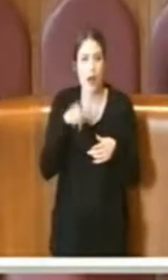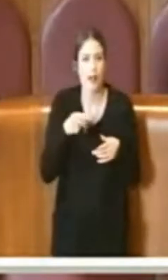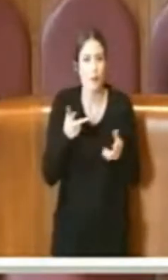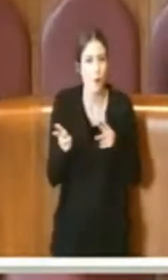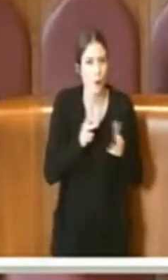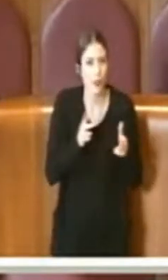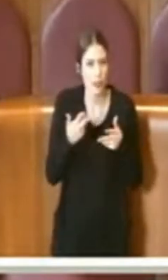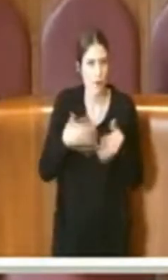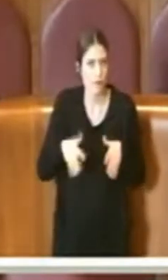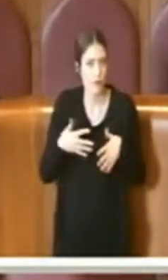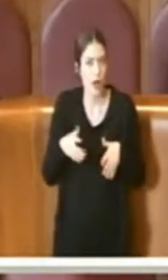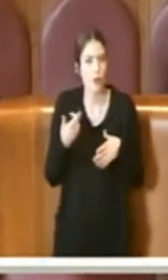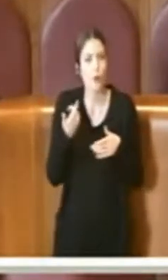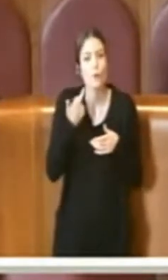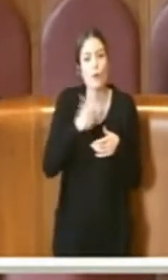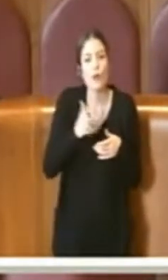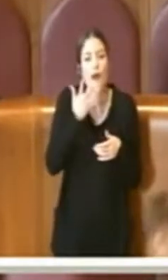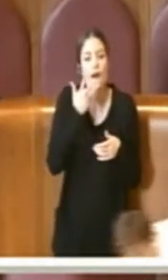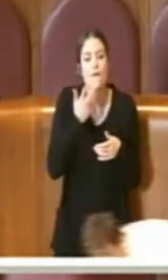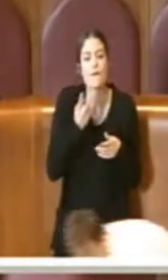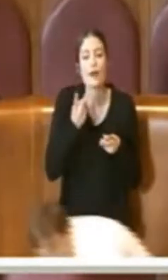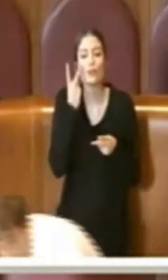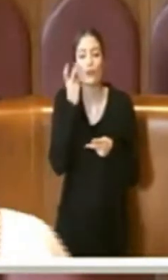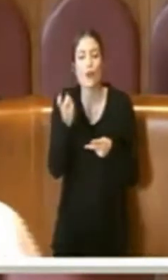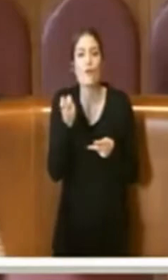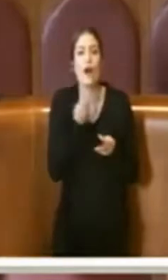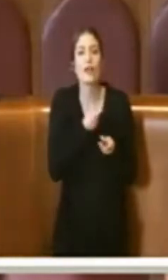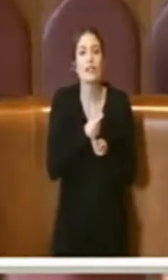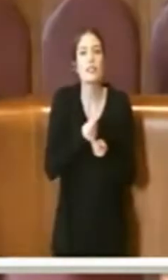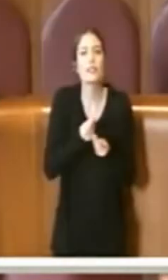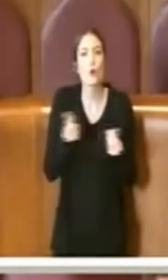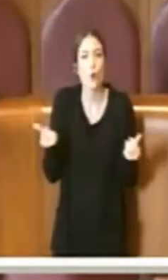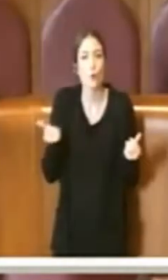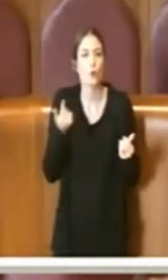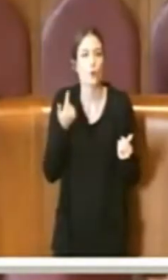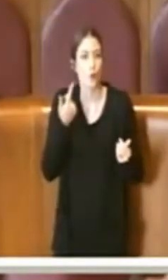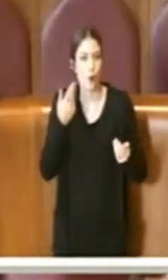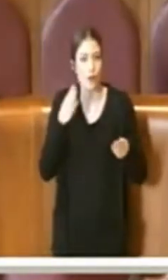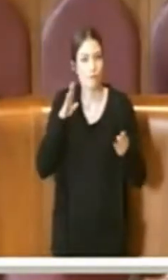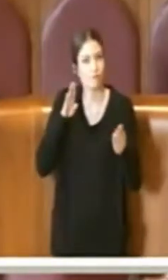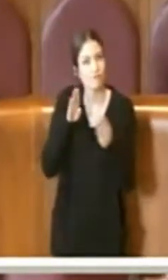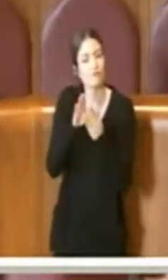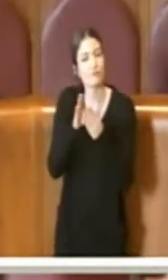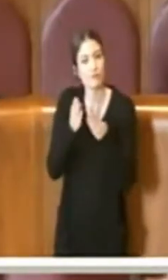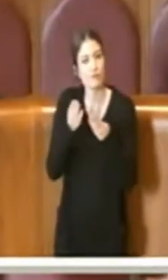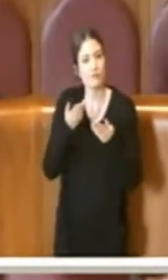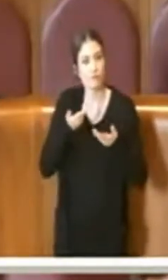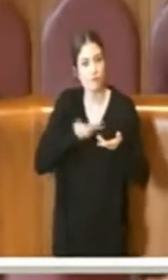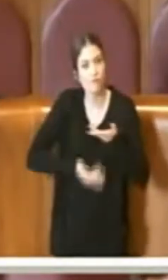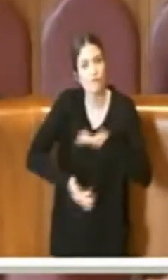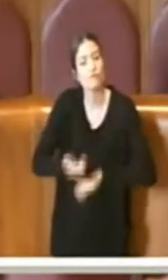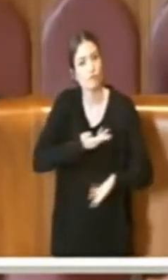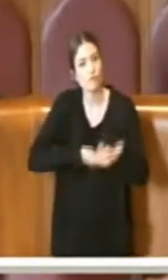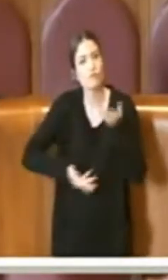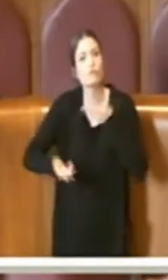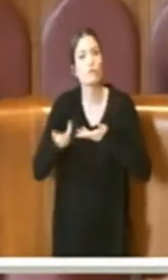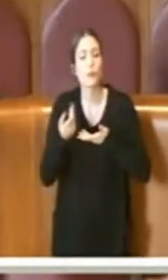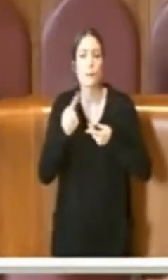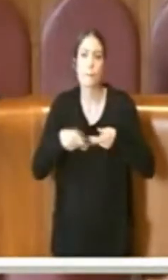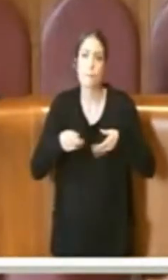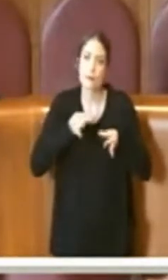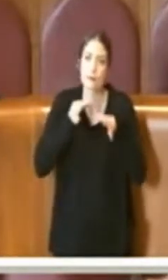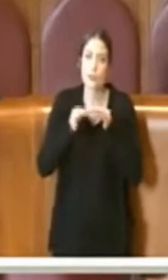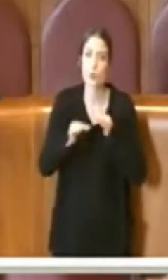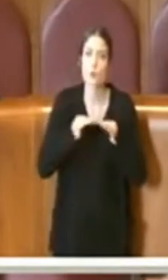delle misure di compensazione che possano venire incontro a quello che però è una misura che